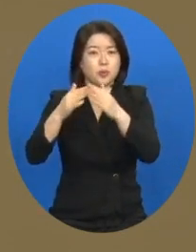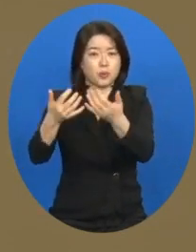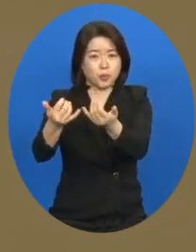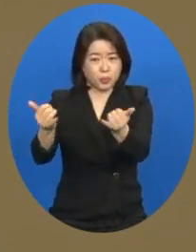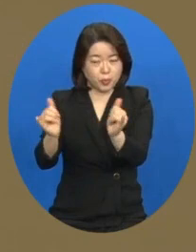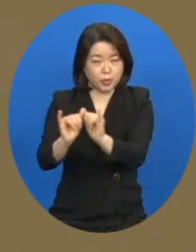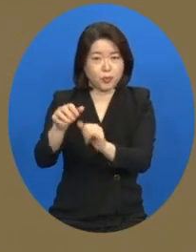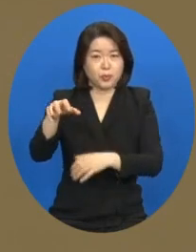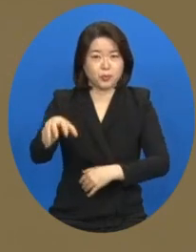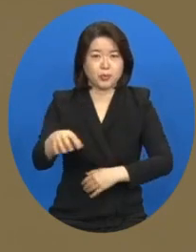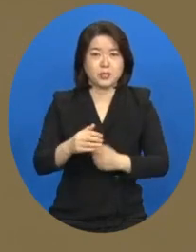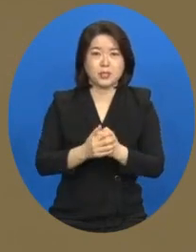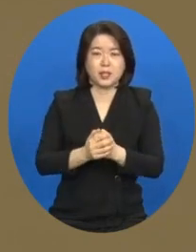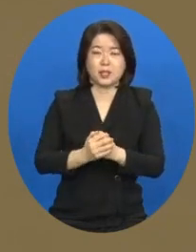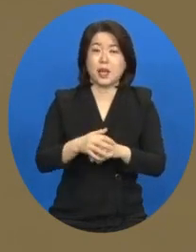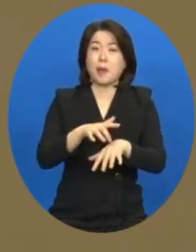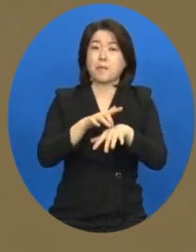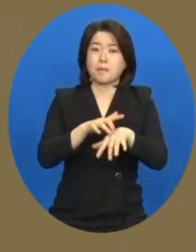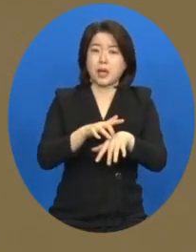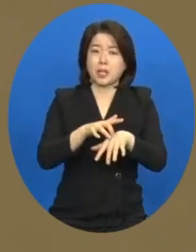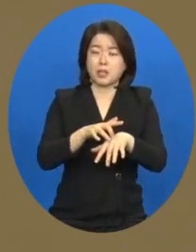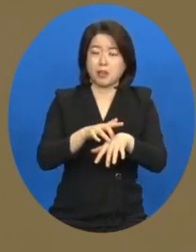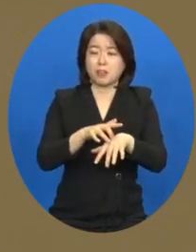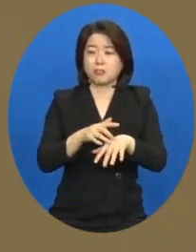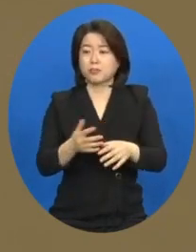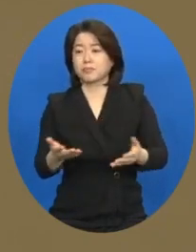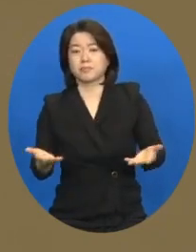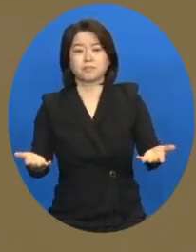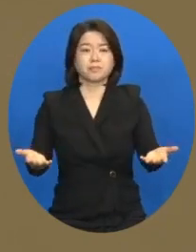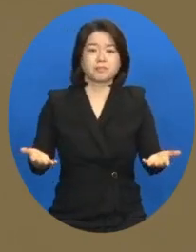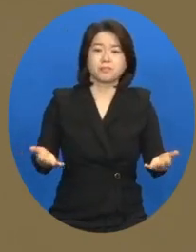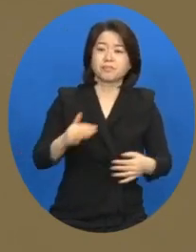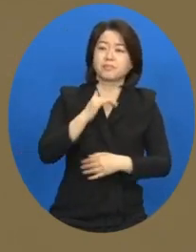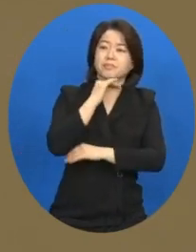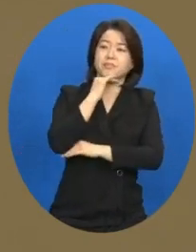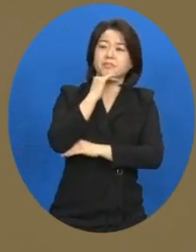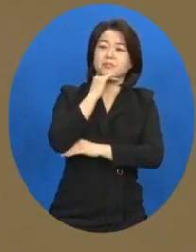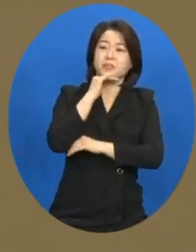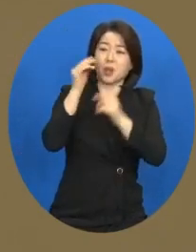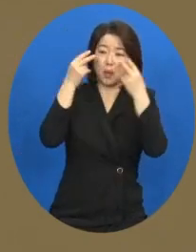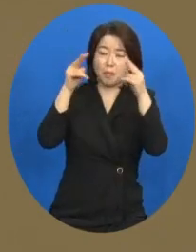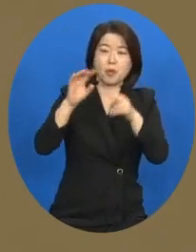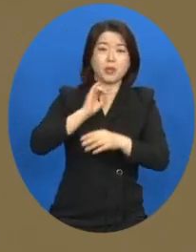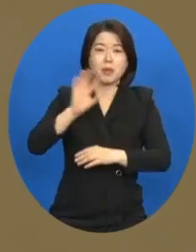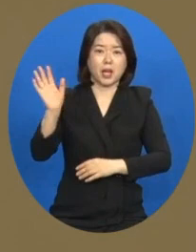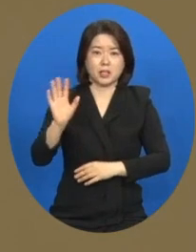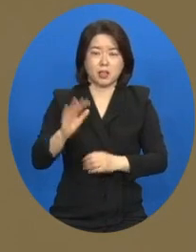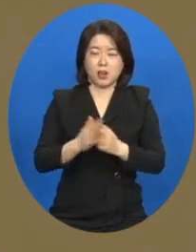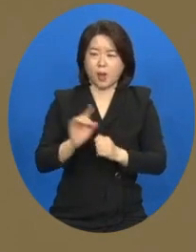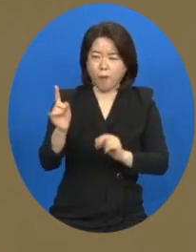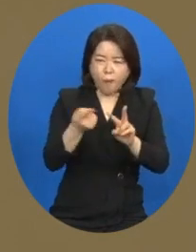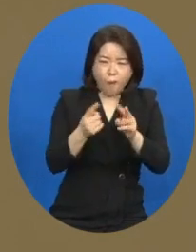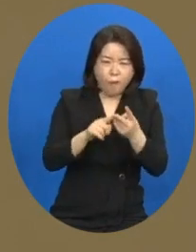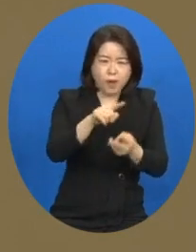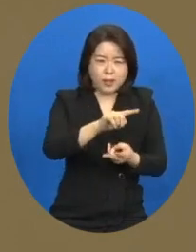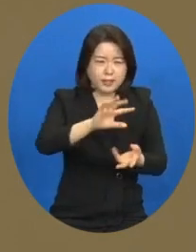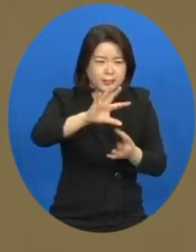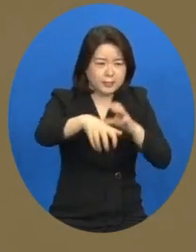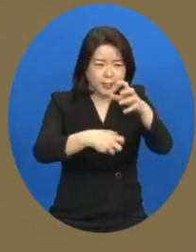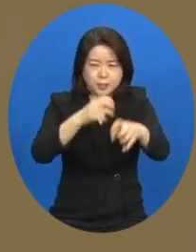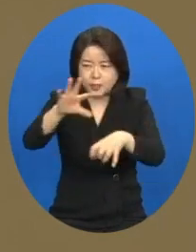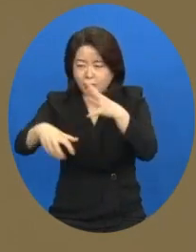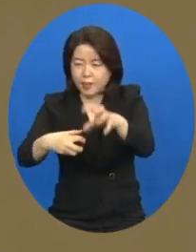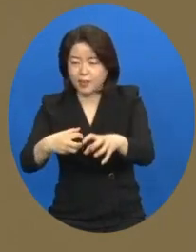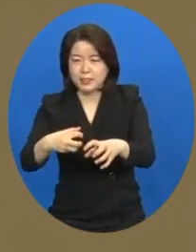공동체에 마귀가 그냥 손 놓고 있을 리 없어요. 어떻게 해서든지 뒤집어 놓고